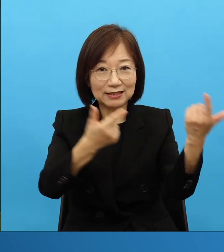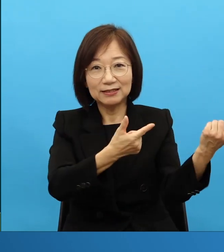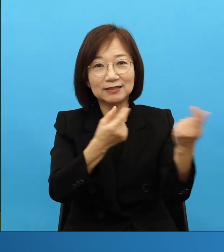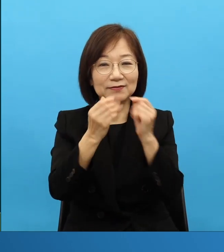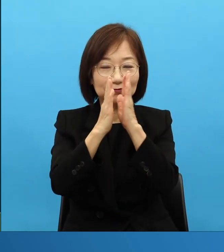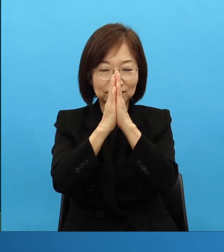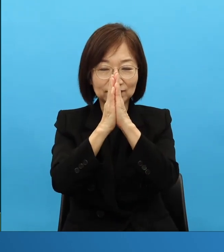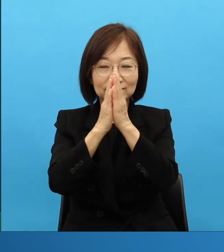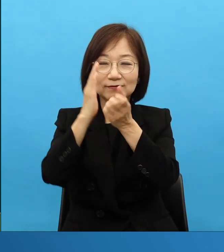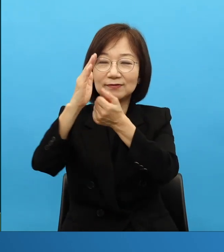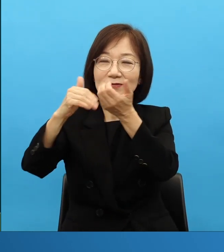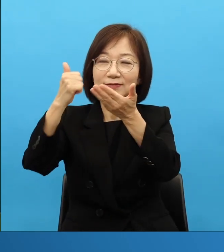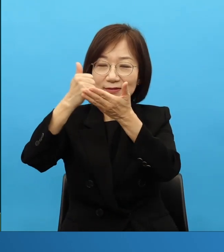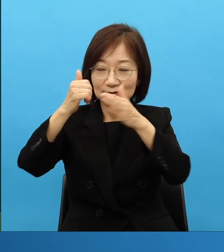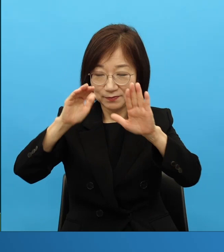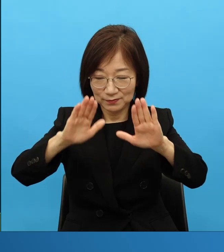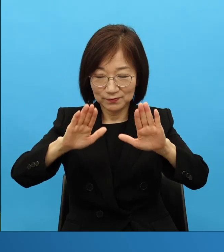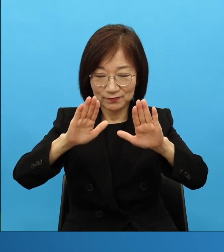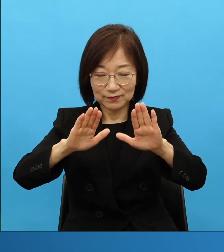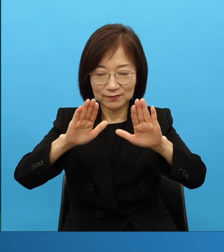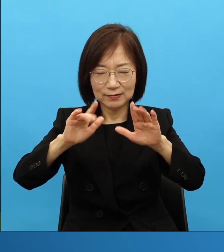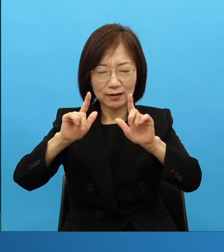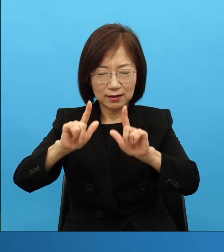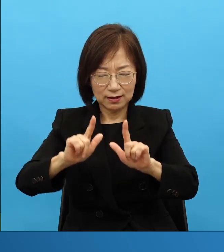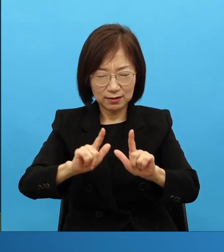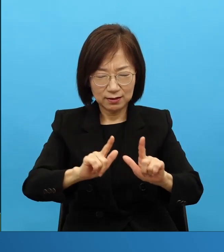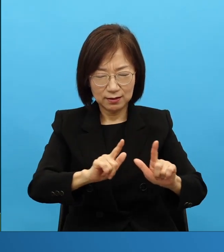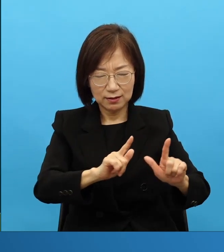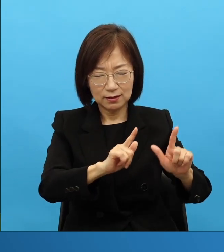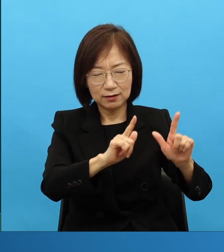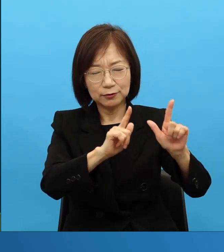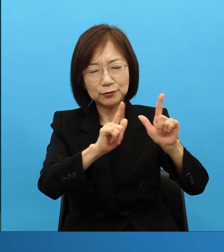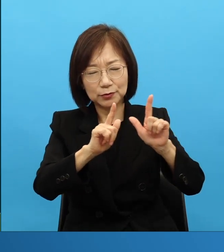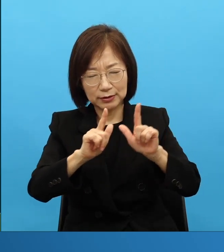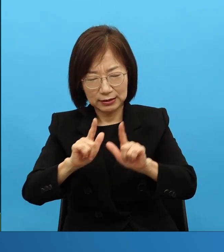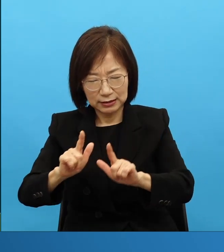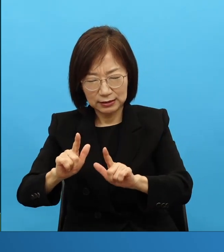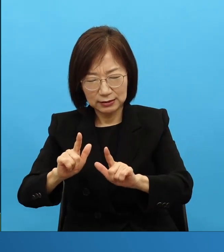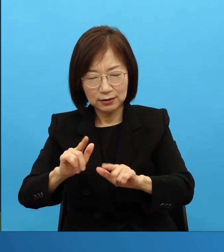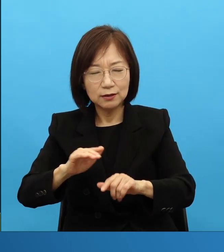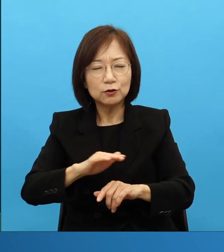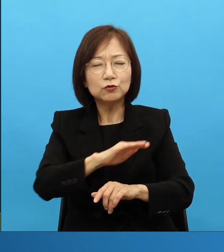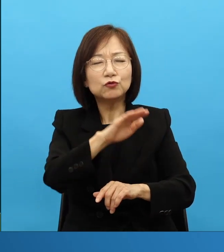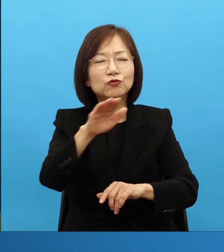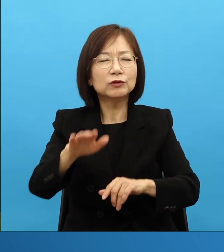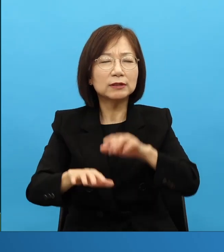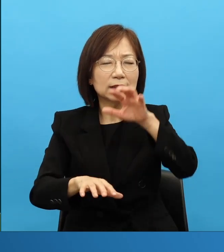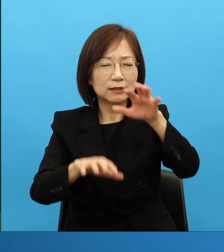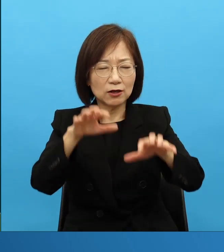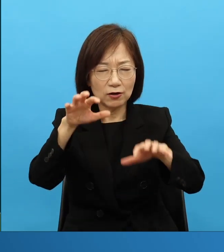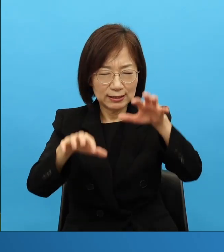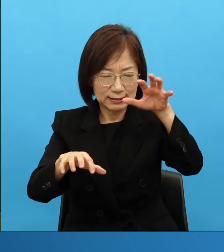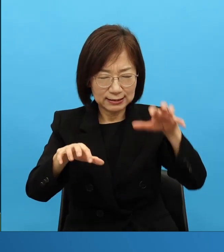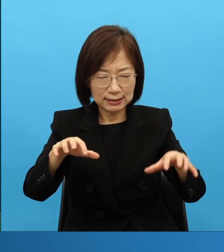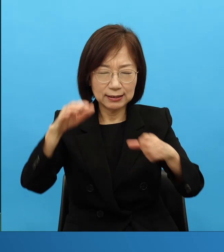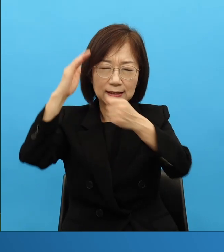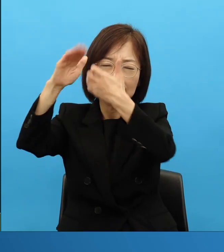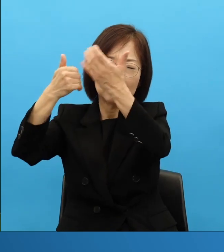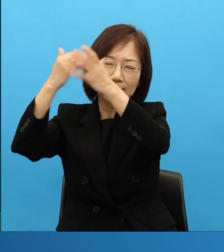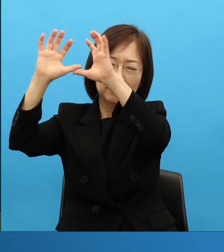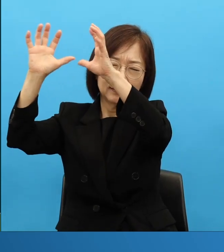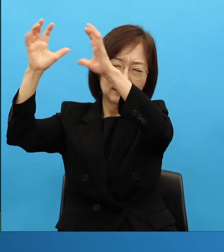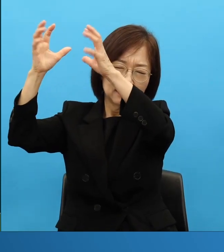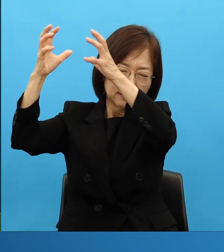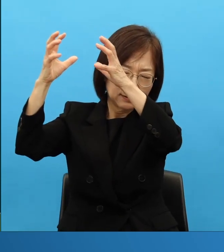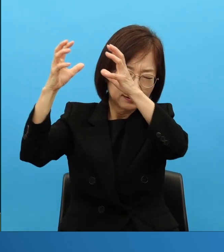You receive the 기도하겠습니다. grace and 하나님 blessing. 오늘 Let's pray. 종일 우리의 현장에 하나님의 나라 임하게 하옵소서. All day long,